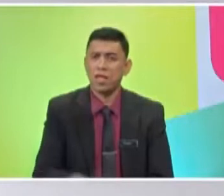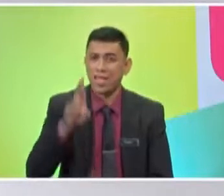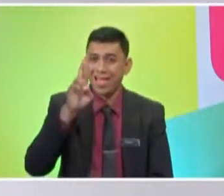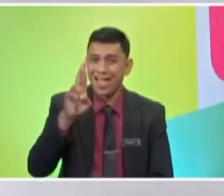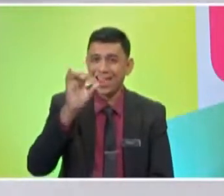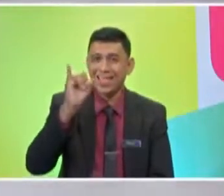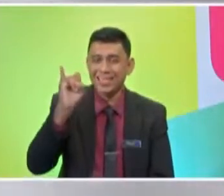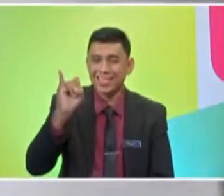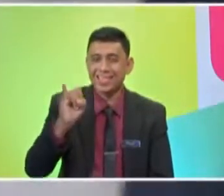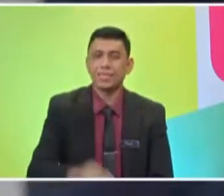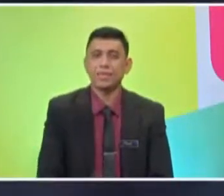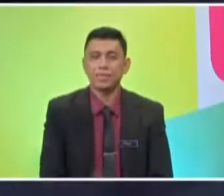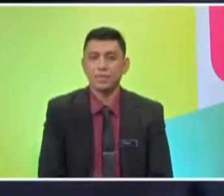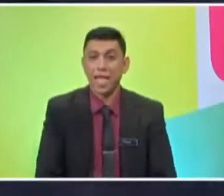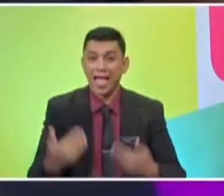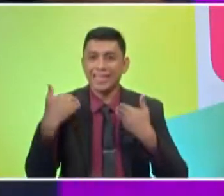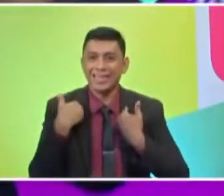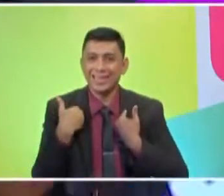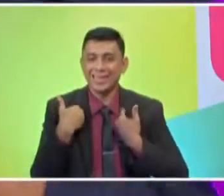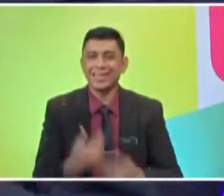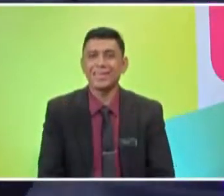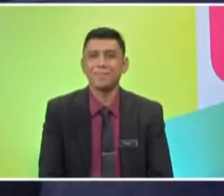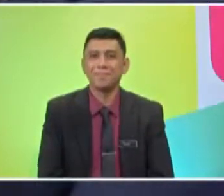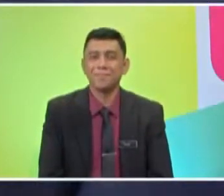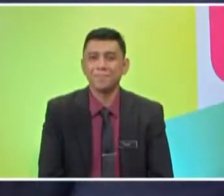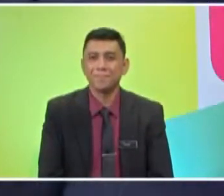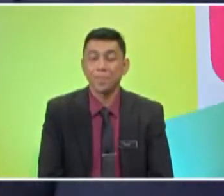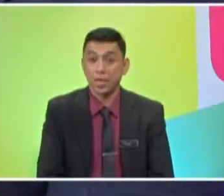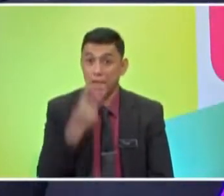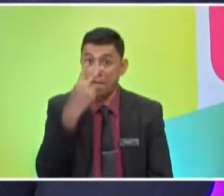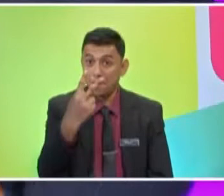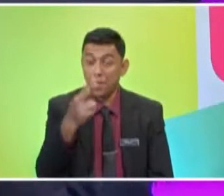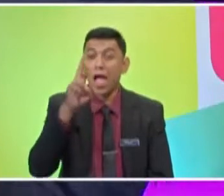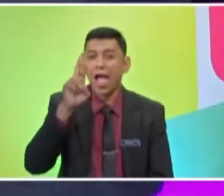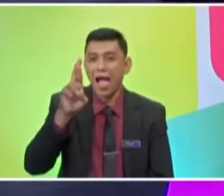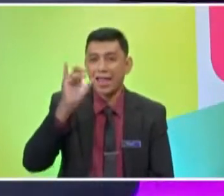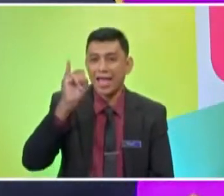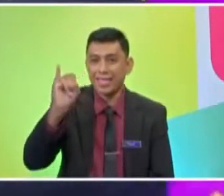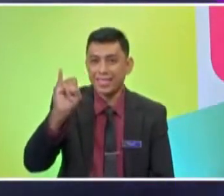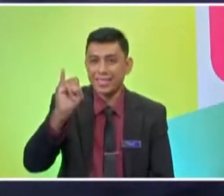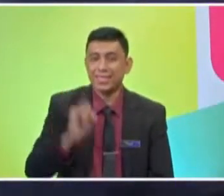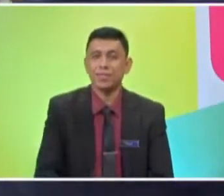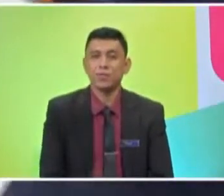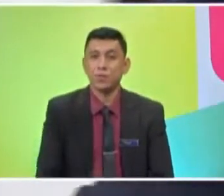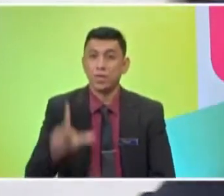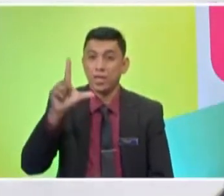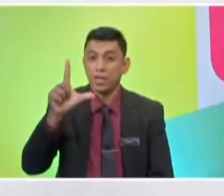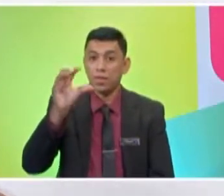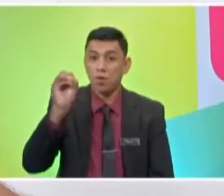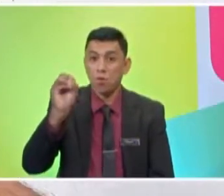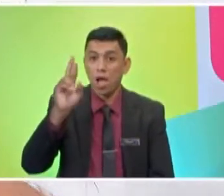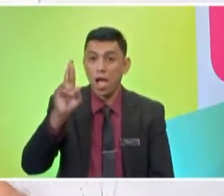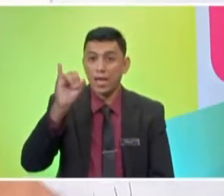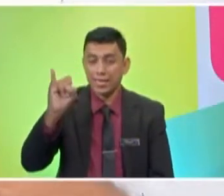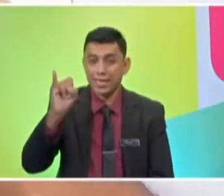ada cikgu. Ada. Ada. Okay. Nampak tak? RIR. LOLO RIR